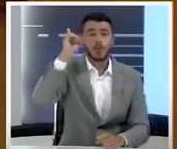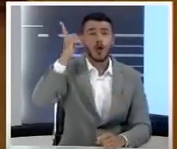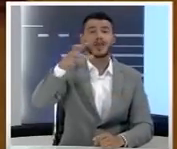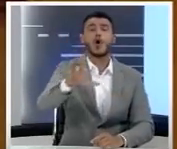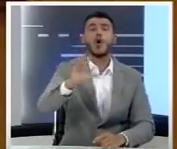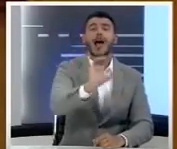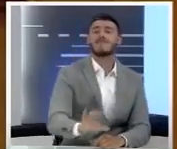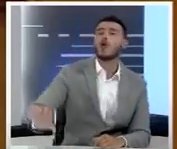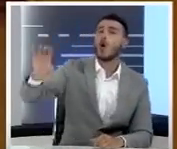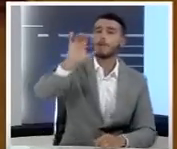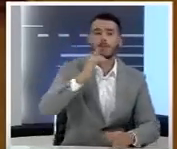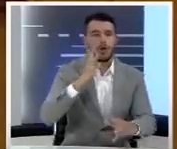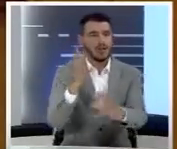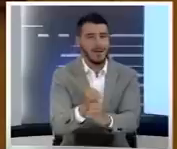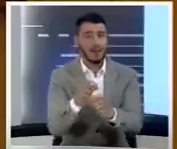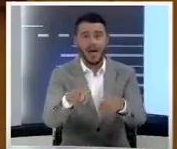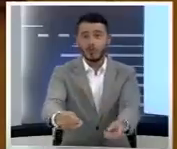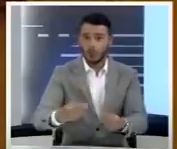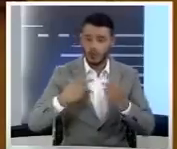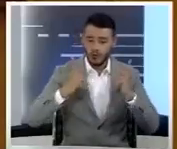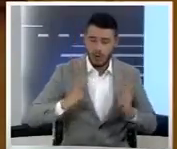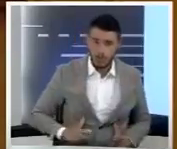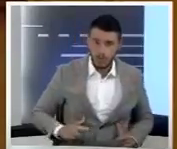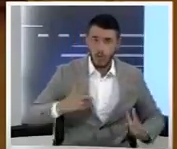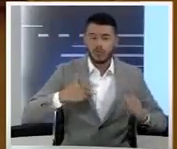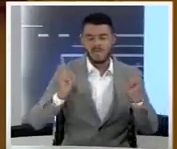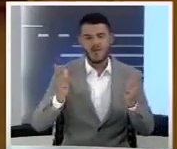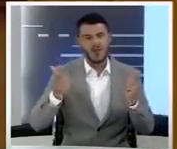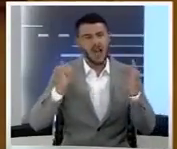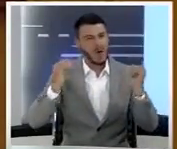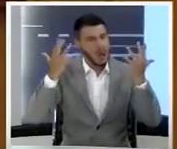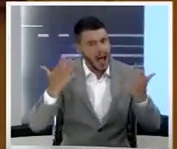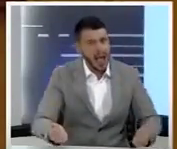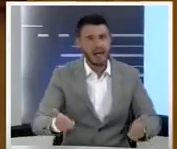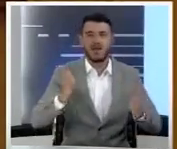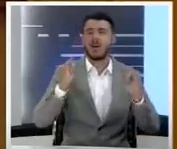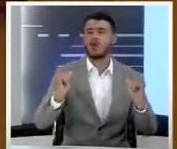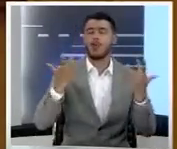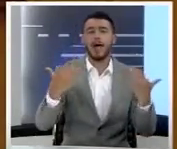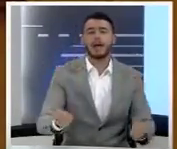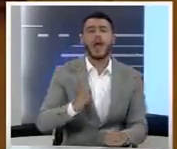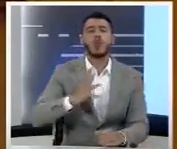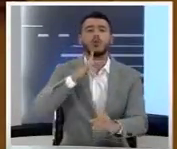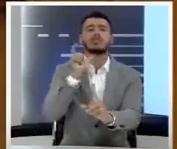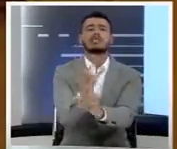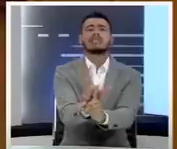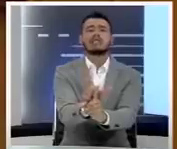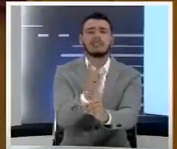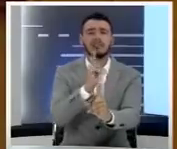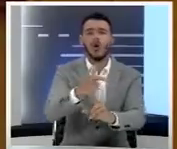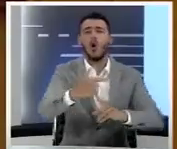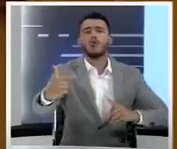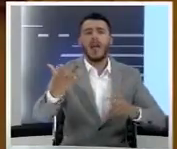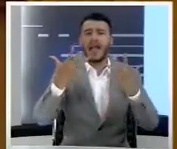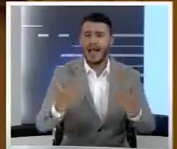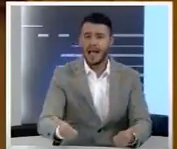Αλλά μπορούμε να είμαστε ικανοποιημένοι μόνο με αυτό. Όταν η φτώχεια ακόμα υπάρχει, όταν υπάρχουν αποκλεισμένοι. Και έχουμε τριγύρω μας